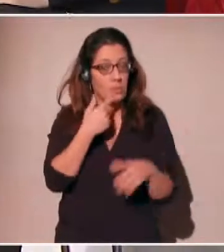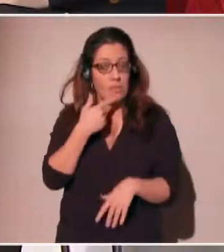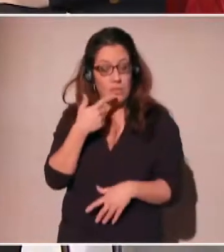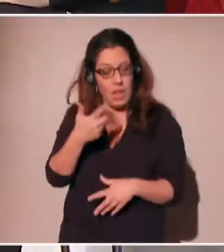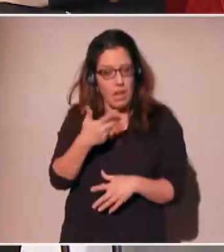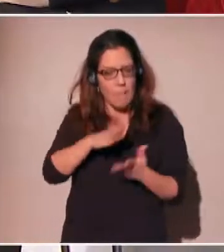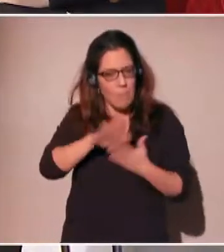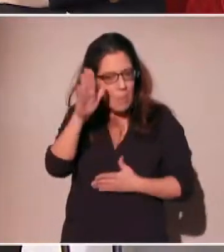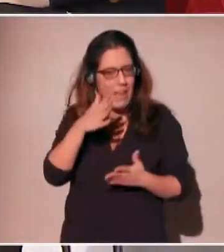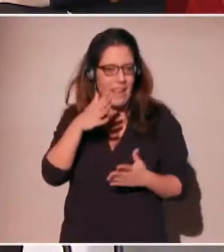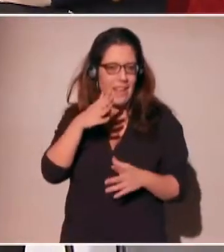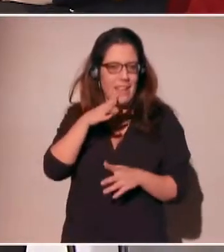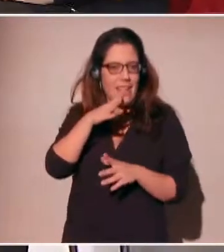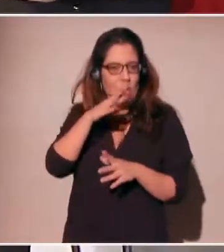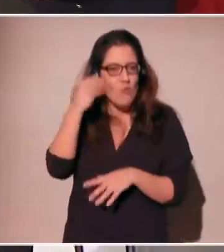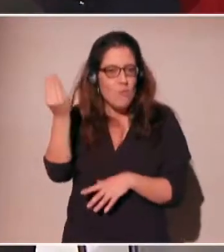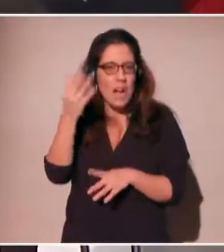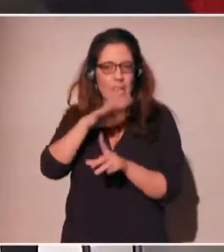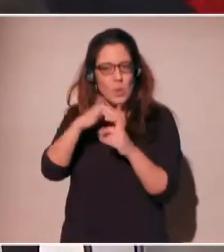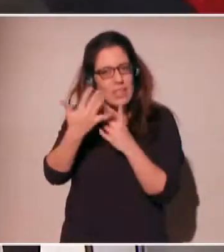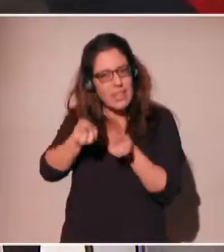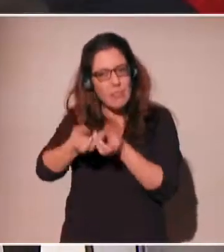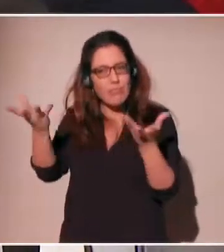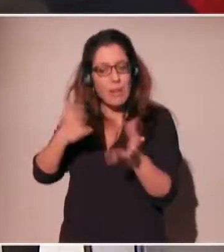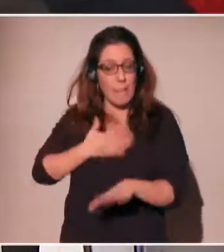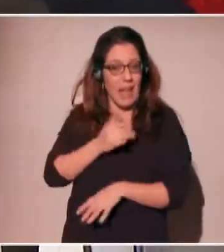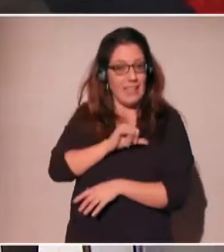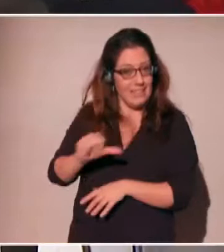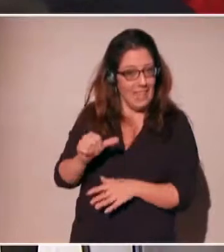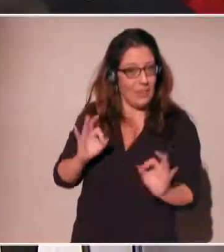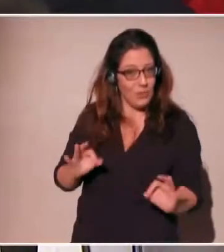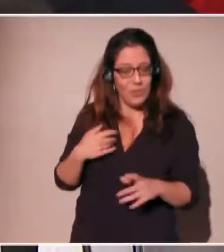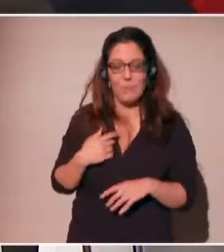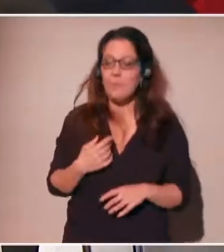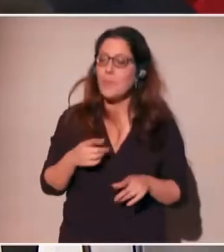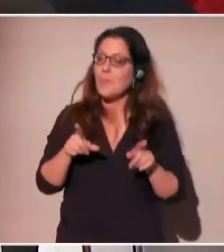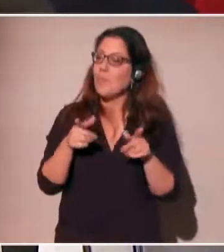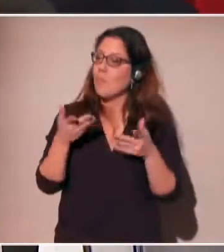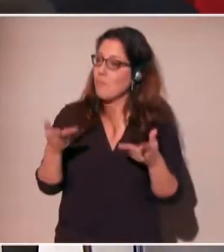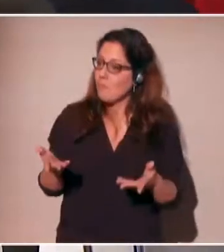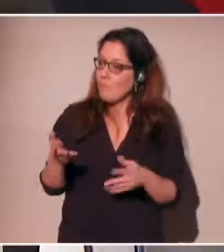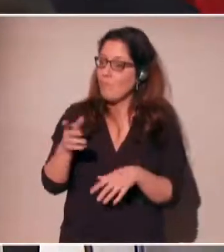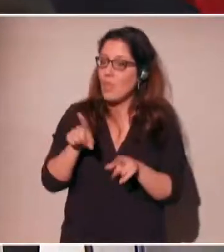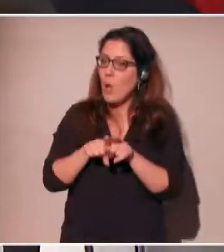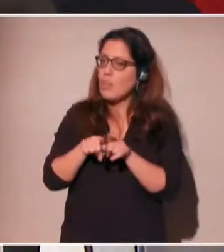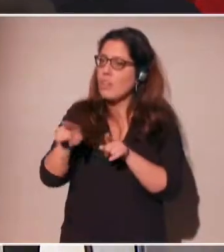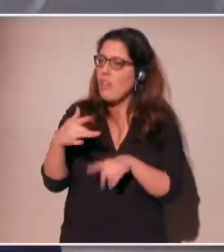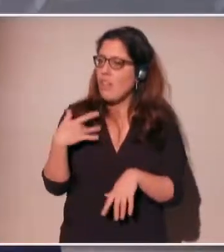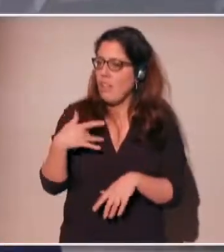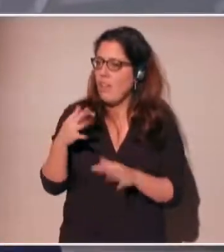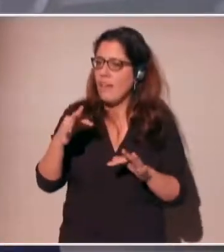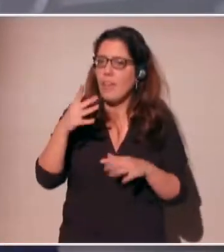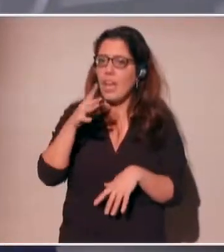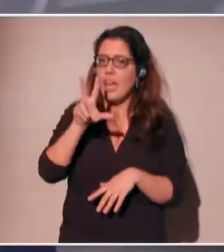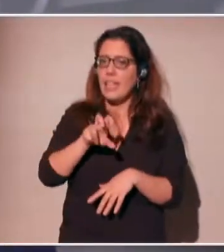société augmentée pour demain, si j'ai bien compris. Bon, Grégory, c'est aussi un sujet qui vous intéresse. Avec X-Brain,